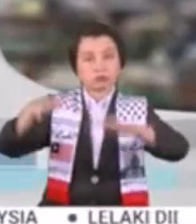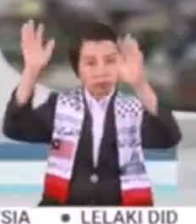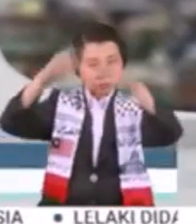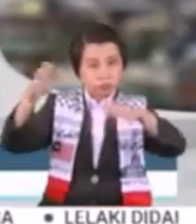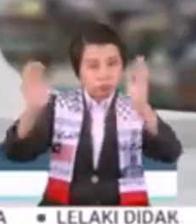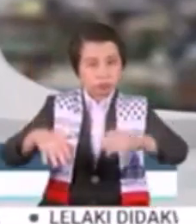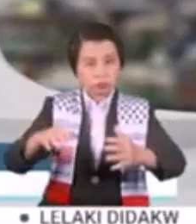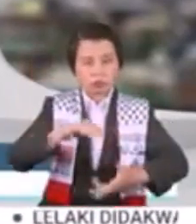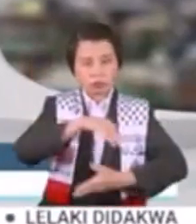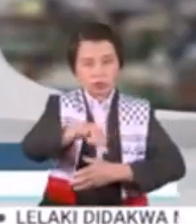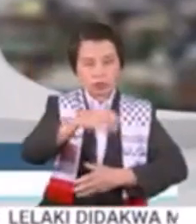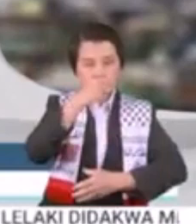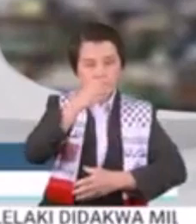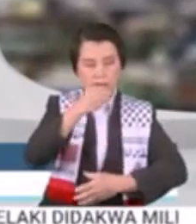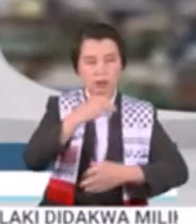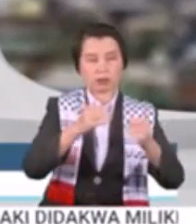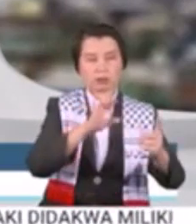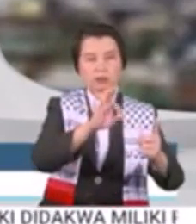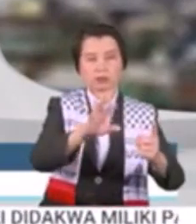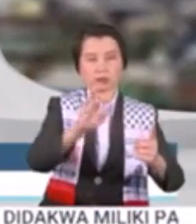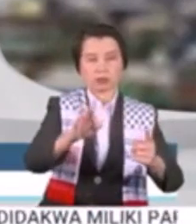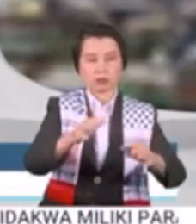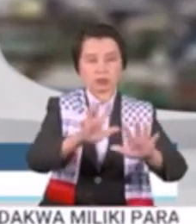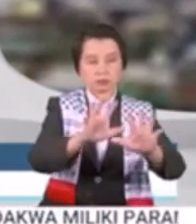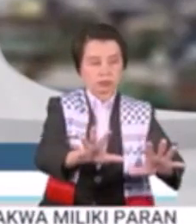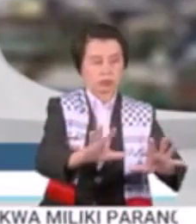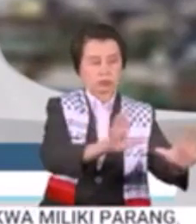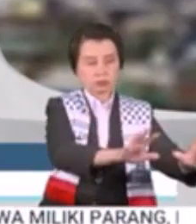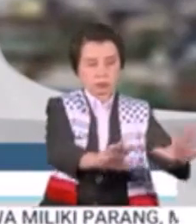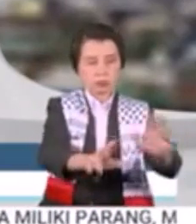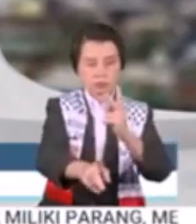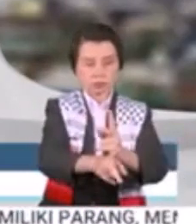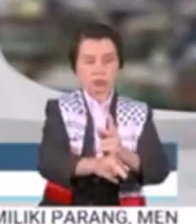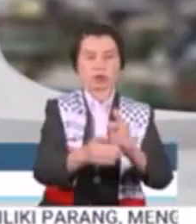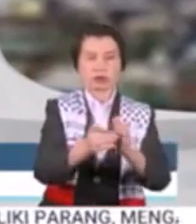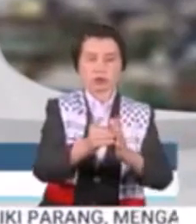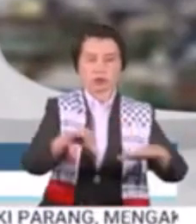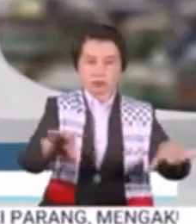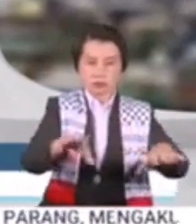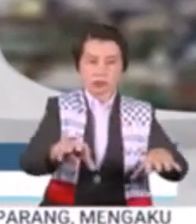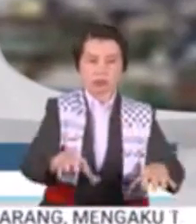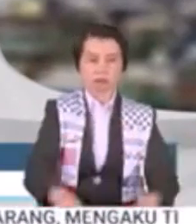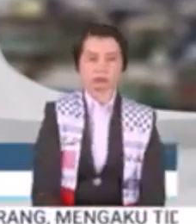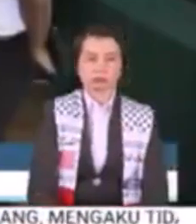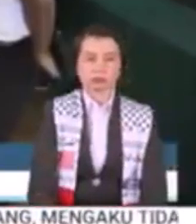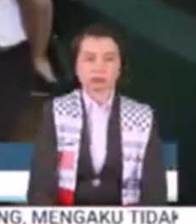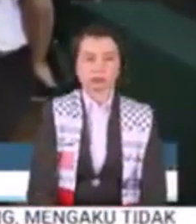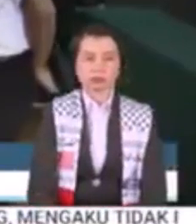bekalan makanan ke 159 pangkalan hadapan di semua daerah turut dilakukan.